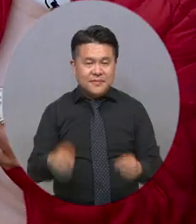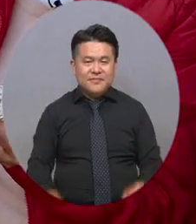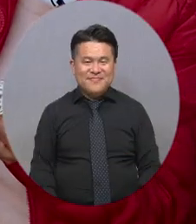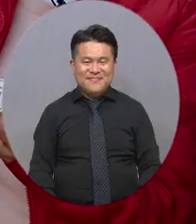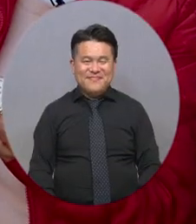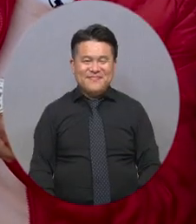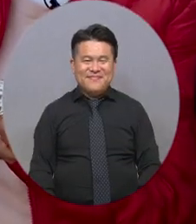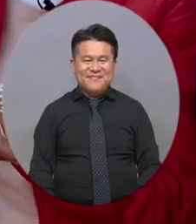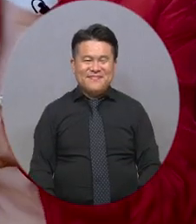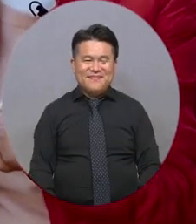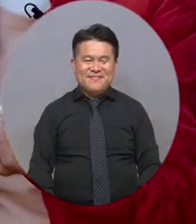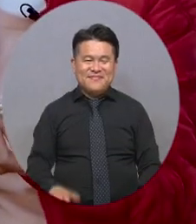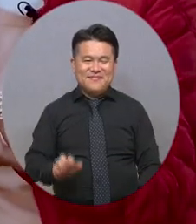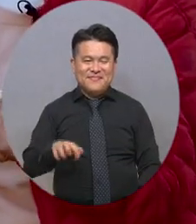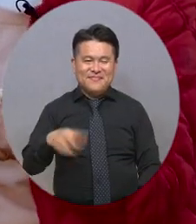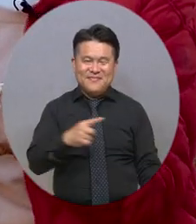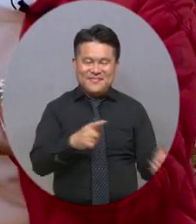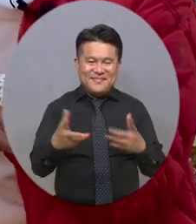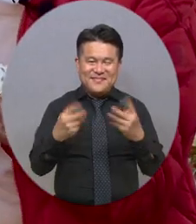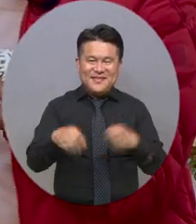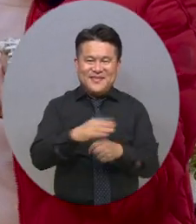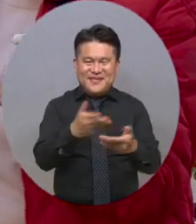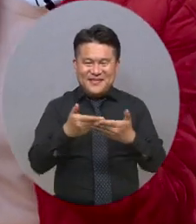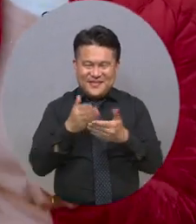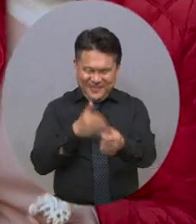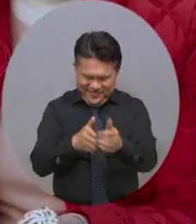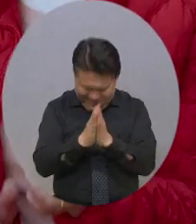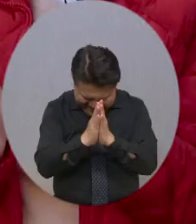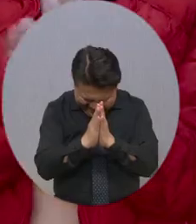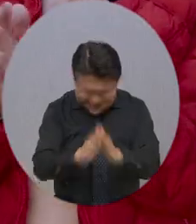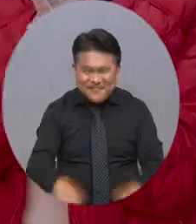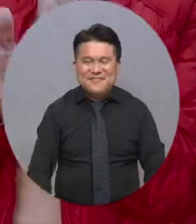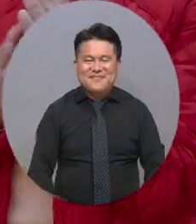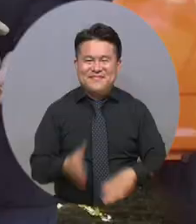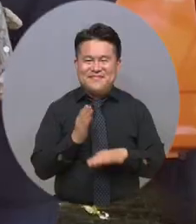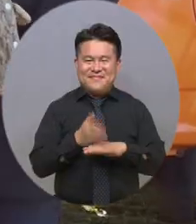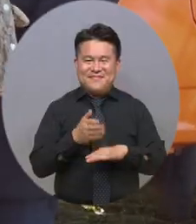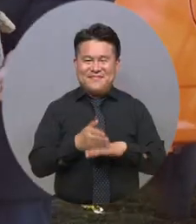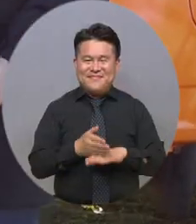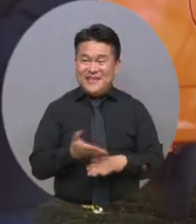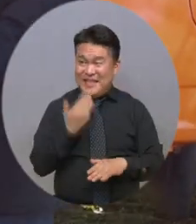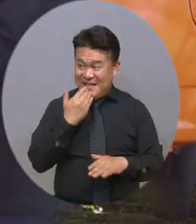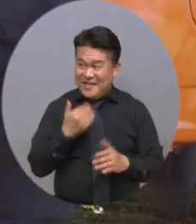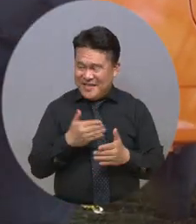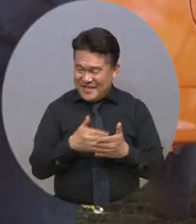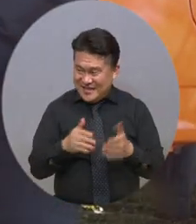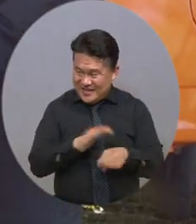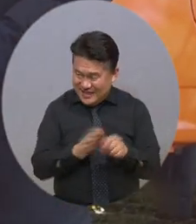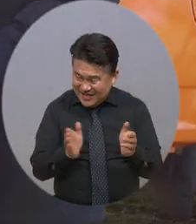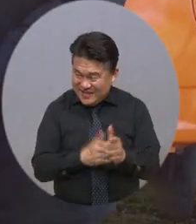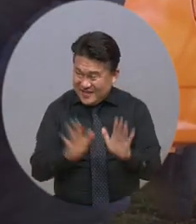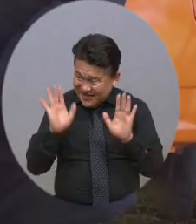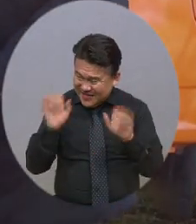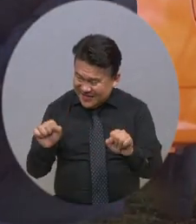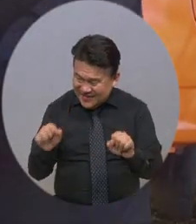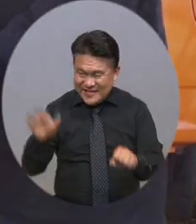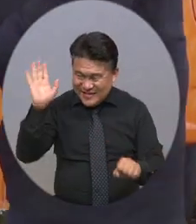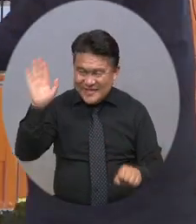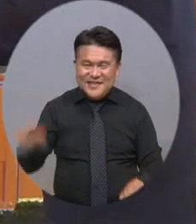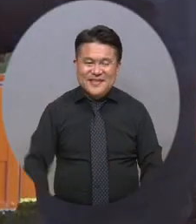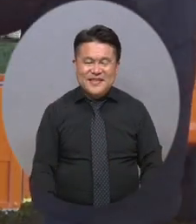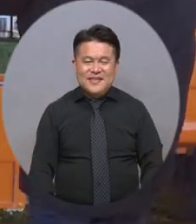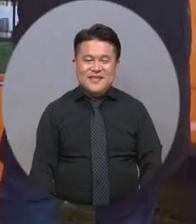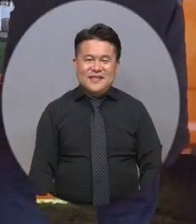표고 가공품을 많이 사랑해 주셨으면 감사하겠습니다. 네, 감사합니다. 잘 먹었습니다. 나 닮았습니다. 네, 감사합니다.